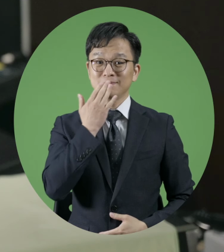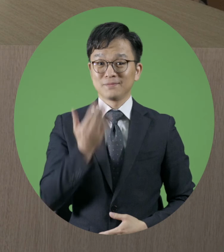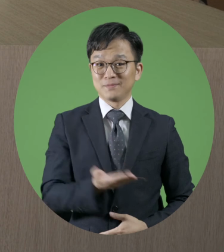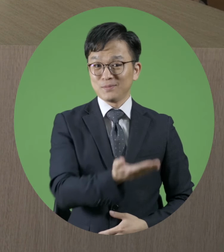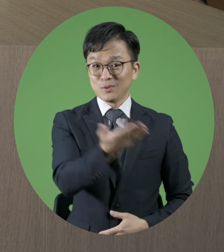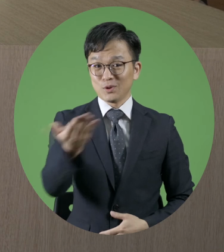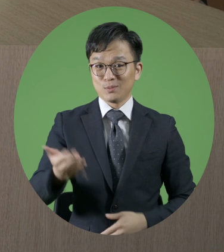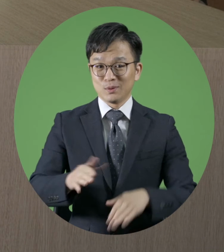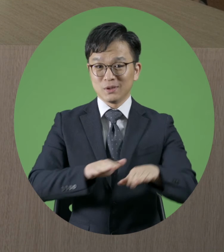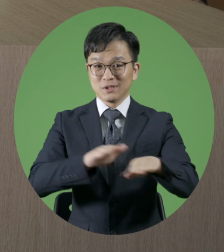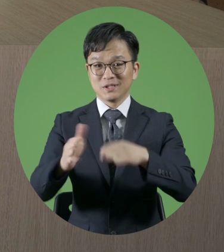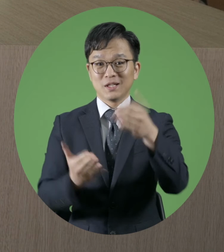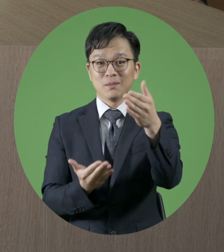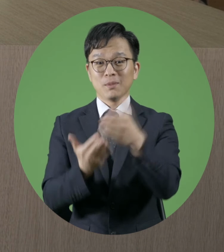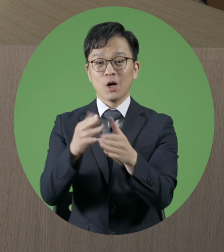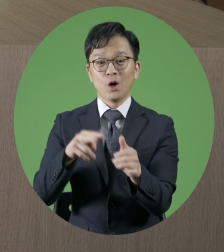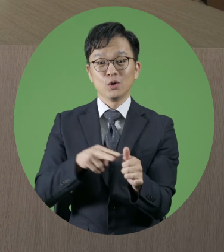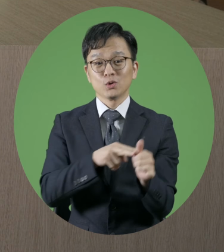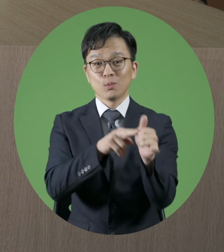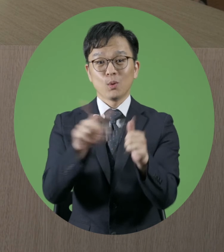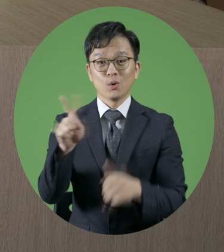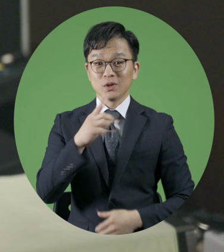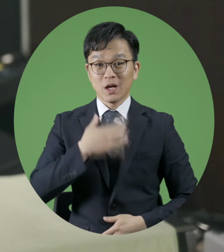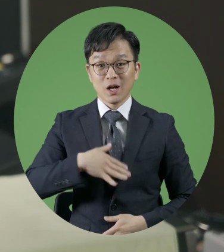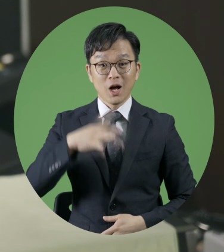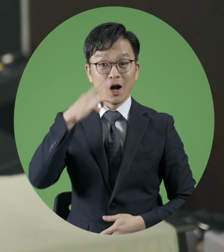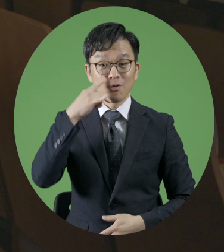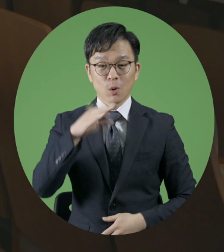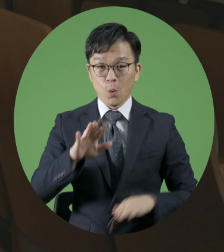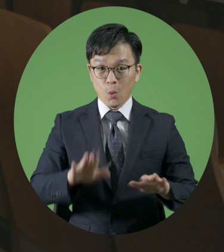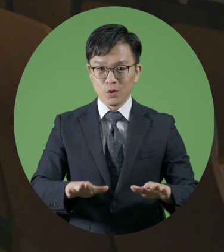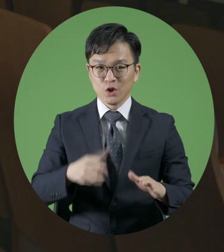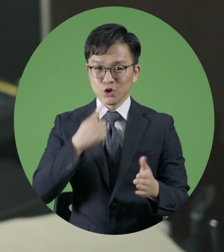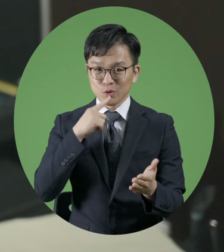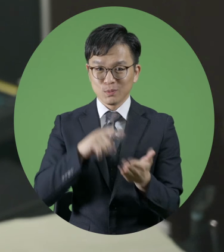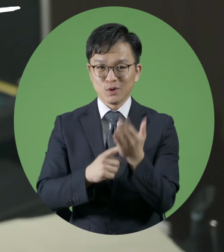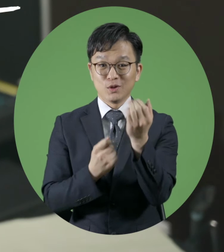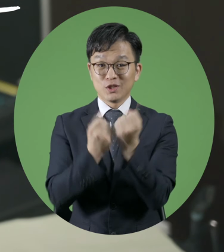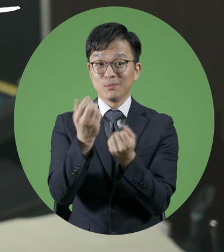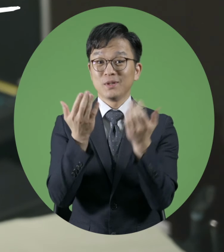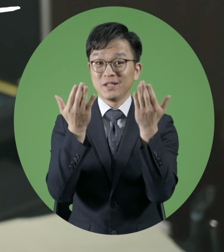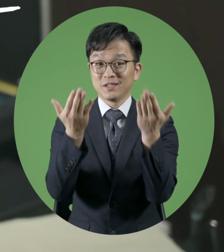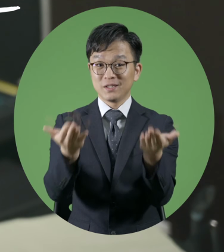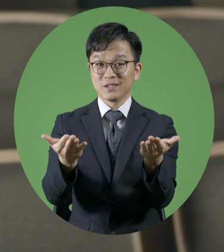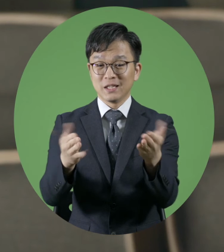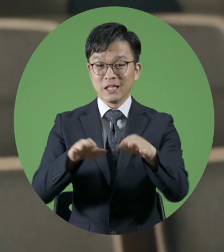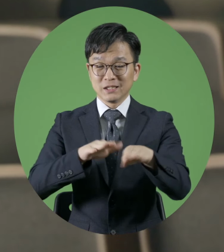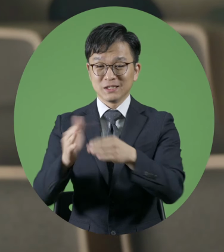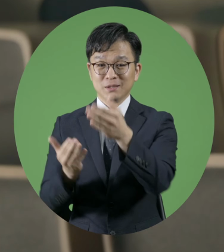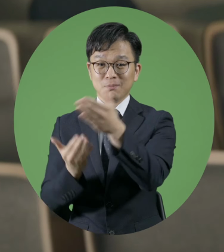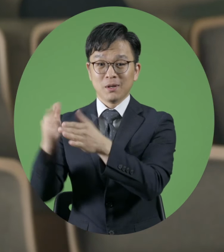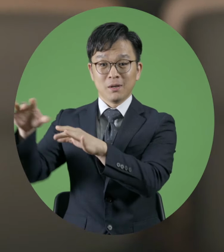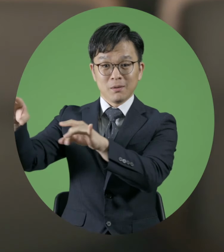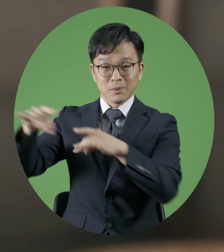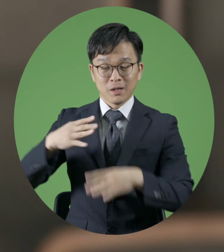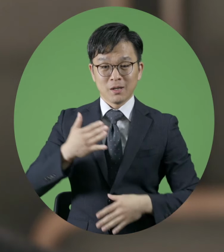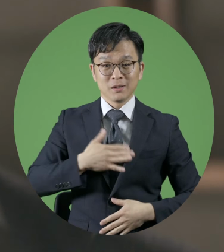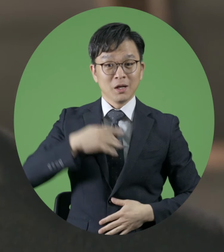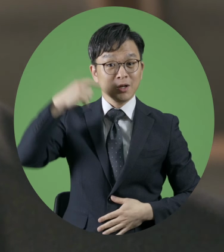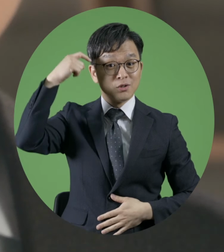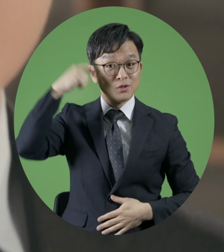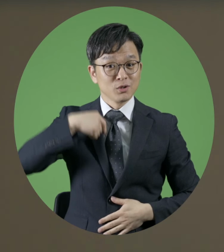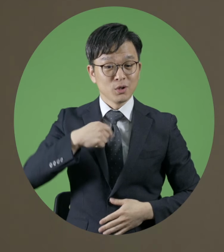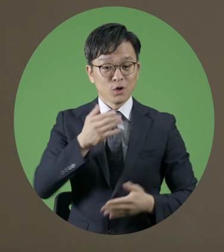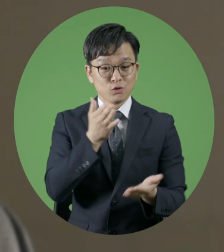여러분, 지진에 대해 평소에 궁금한 것 있었죠? 아주 쉽고 분명하게 말씀드릴게요. 나만 미세하게